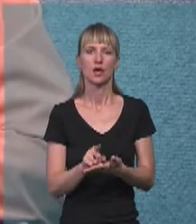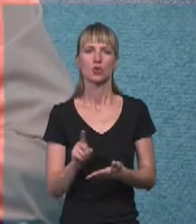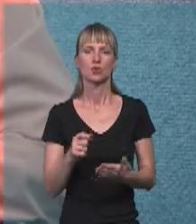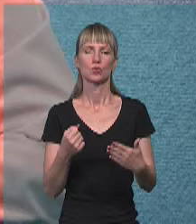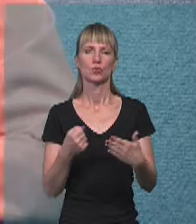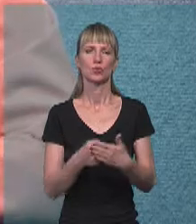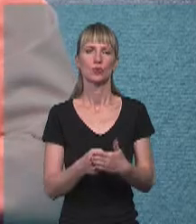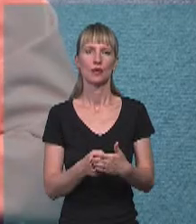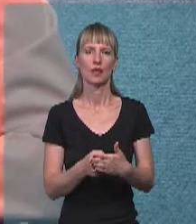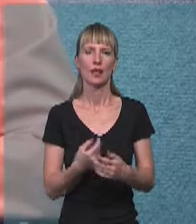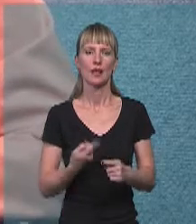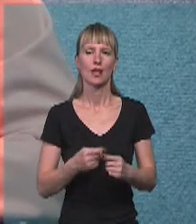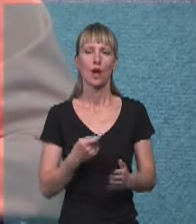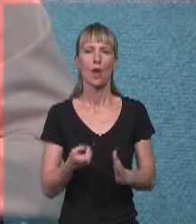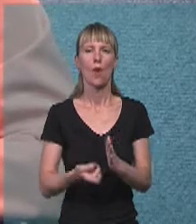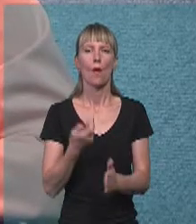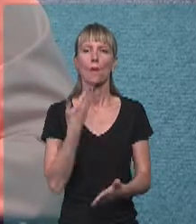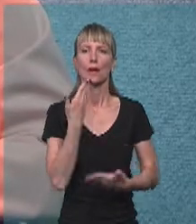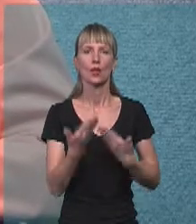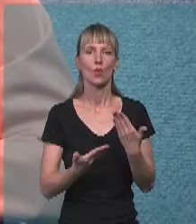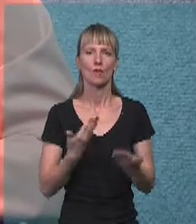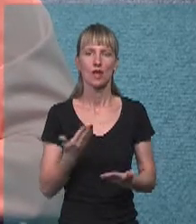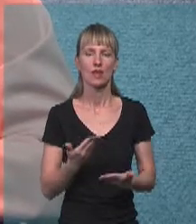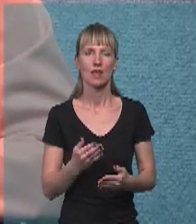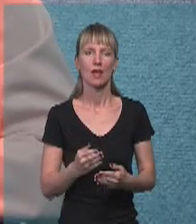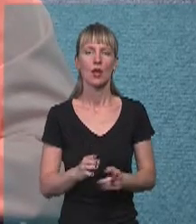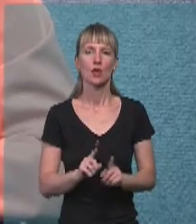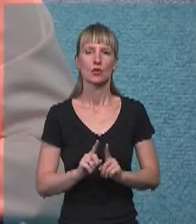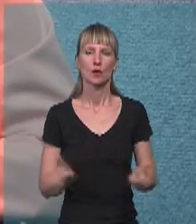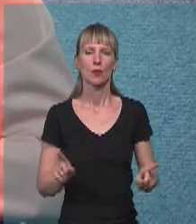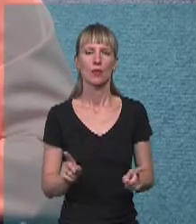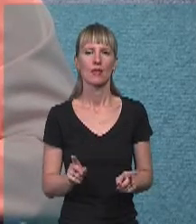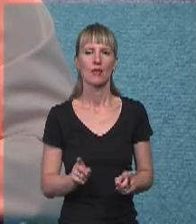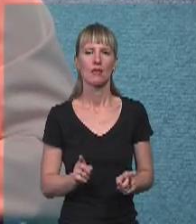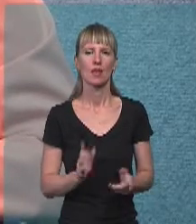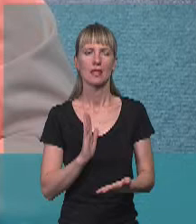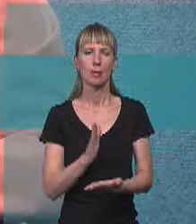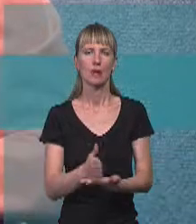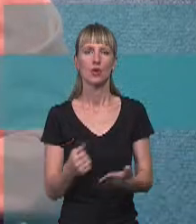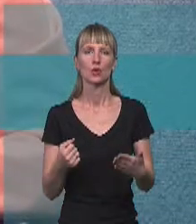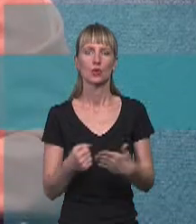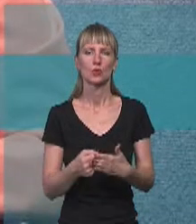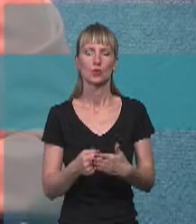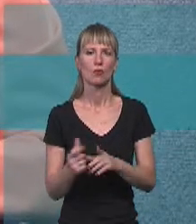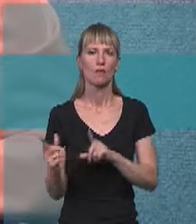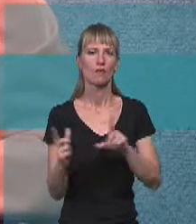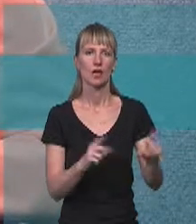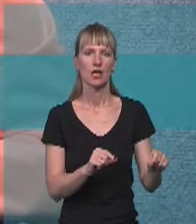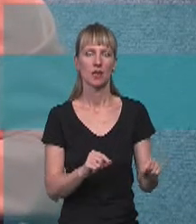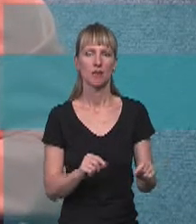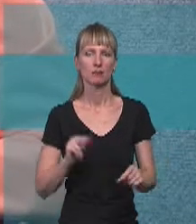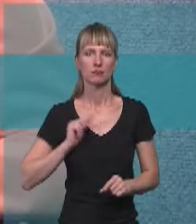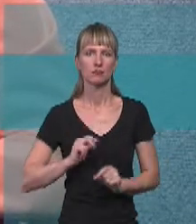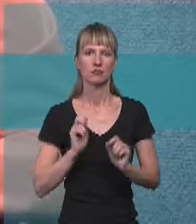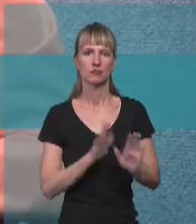щодо цього опитування, особливо тенденція щодо виїхати та працевлаштуватися